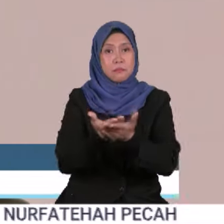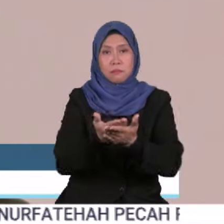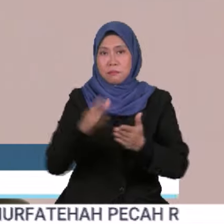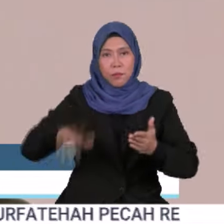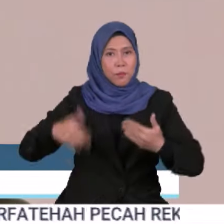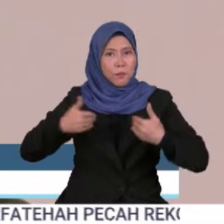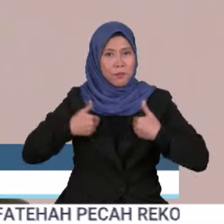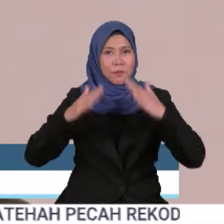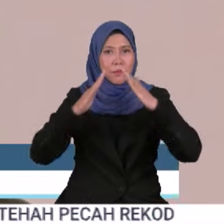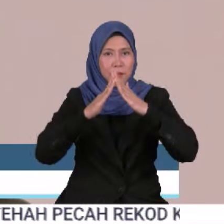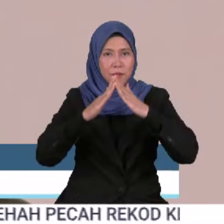memiliki kediaman